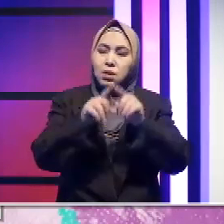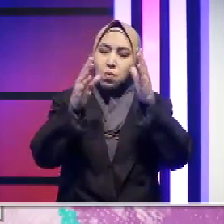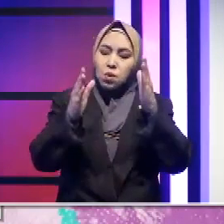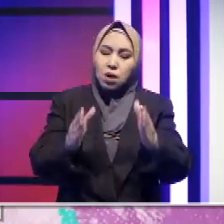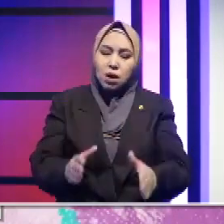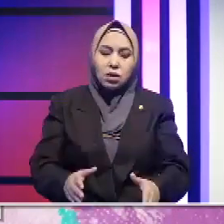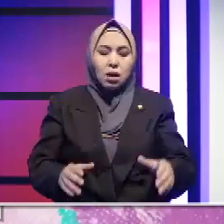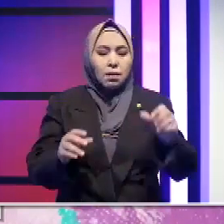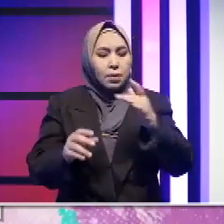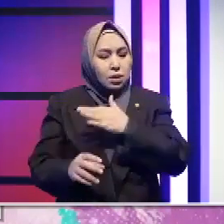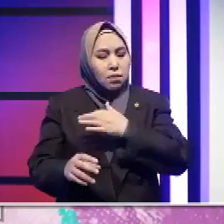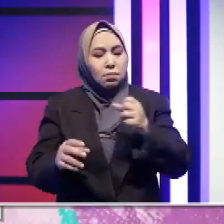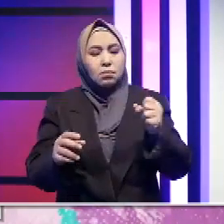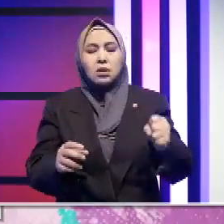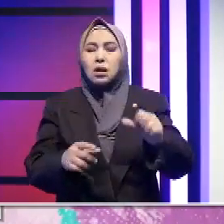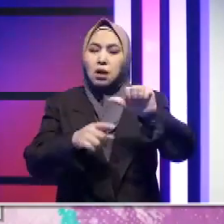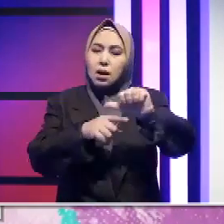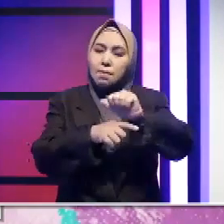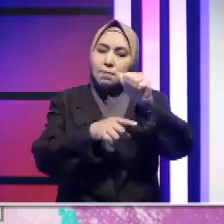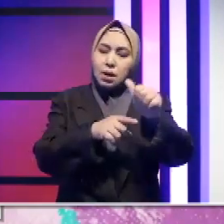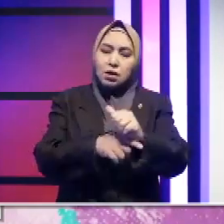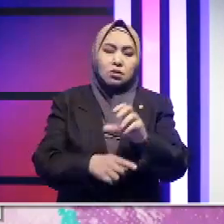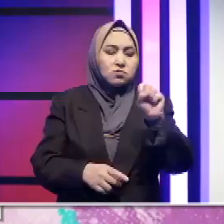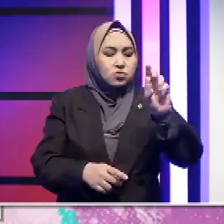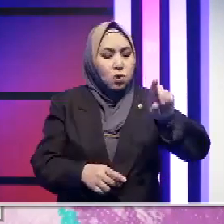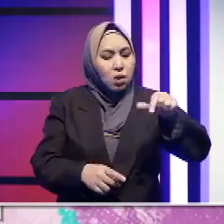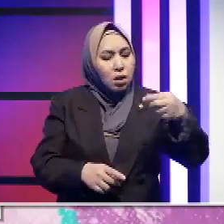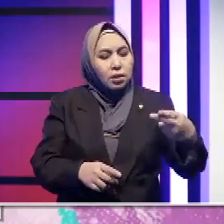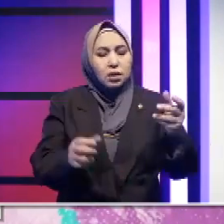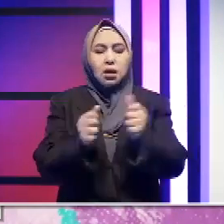jiwa nasional musik YKS